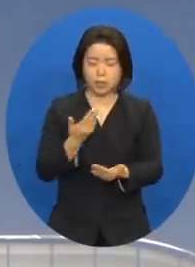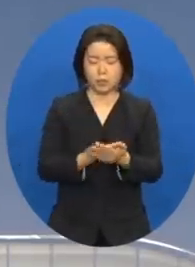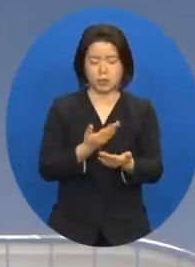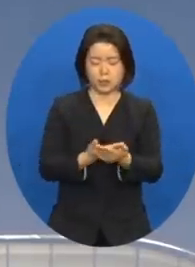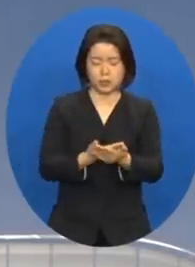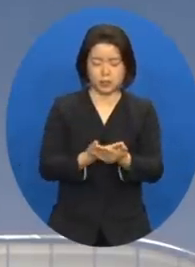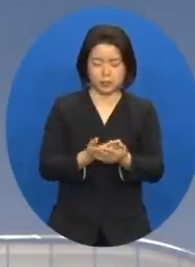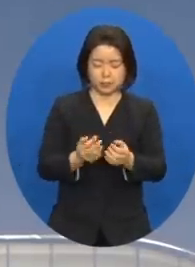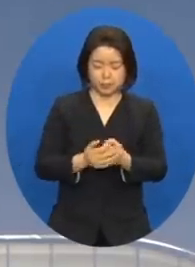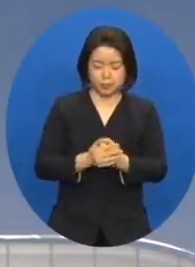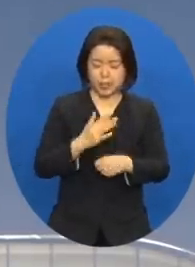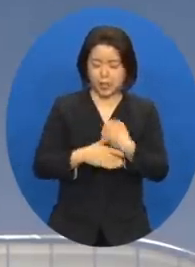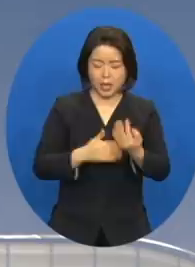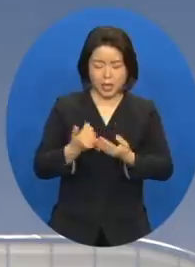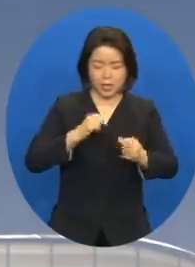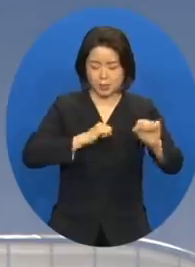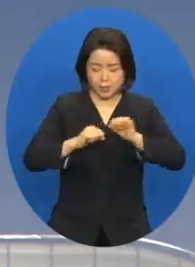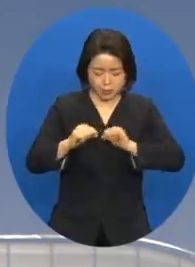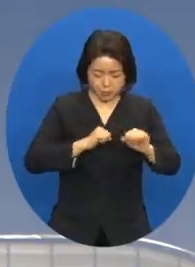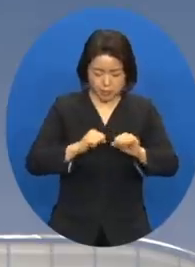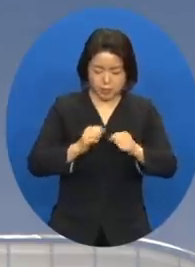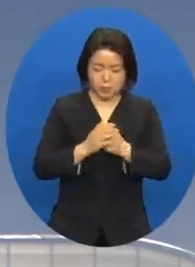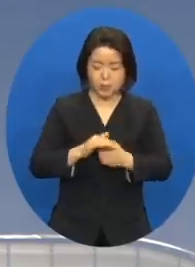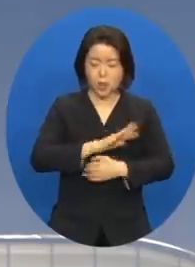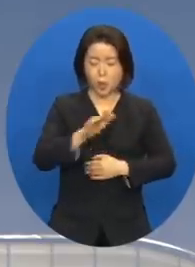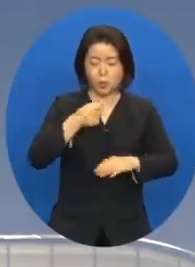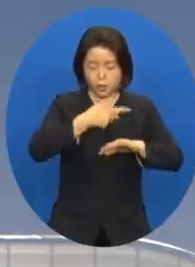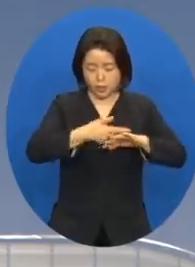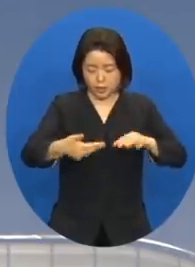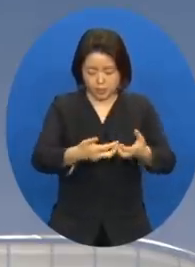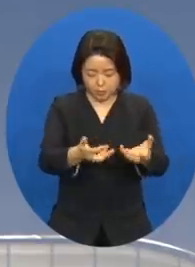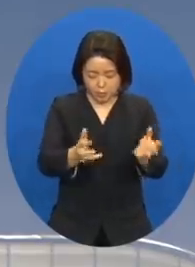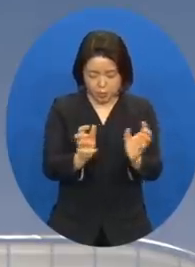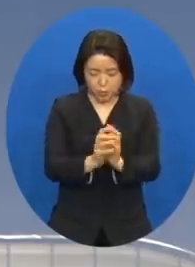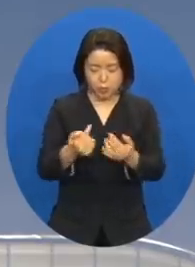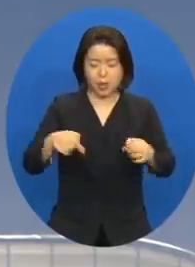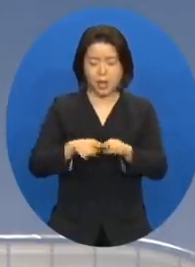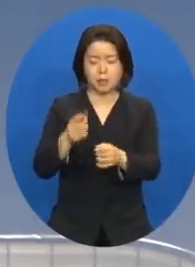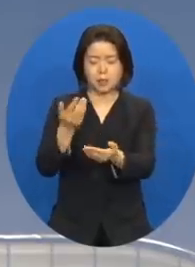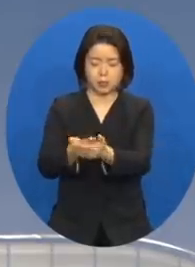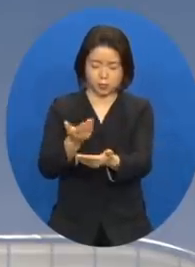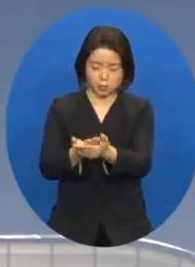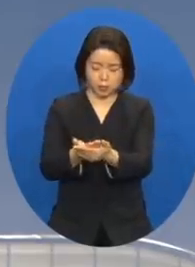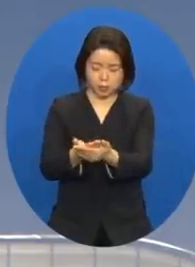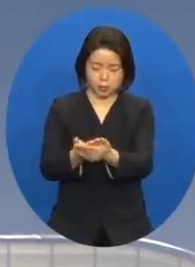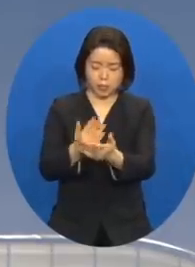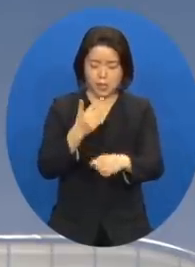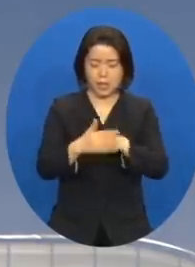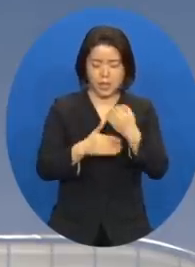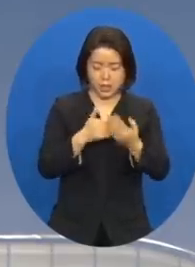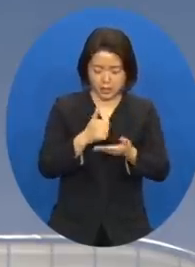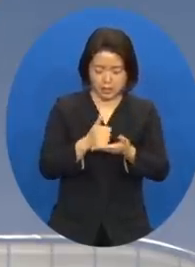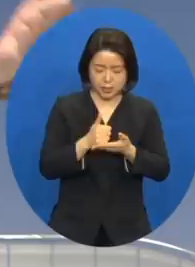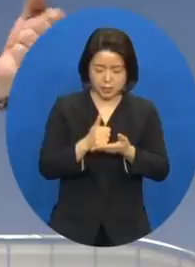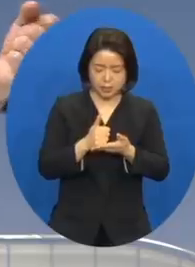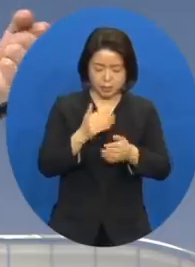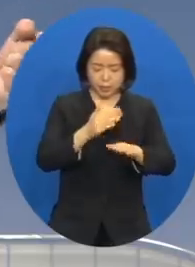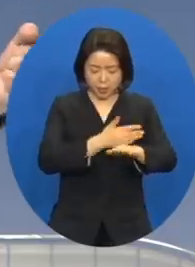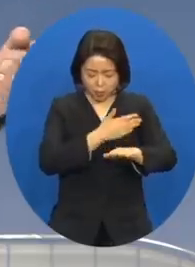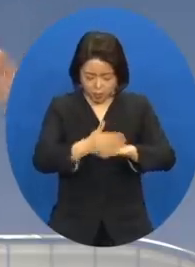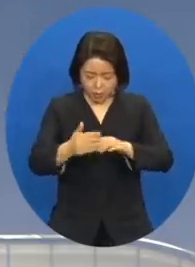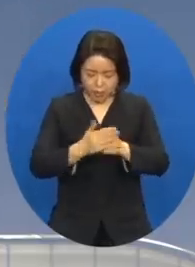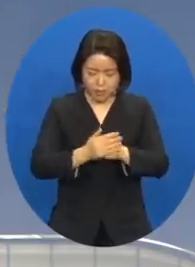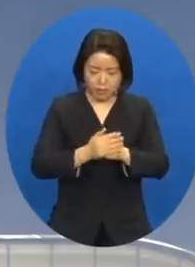주님, 하나님의 역사하심이 우리 민족에게도 함께 하소서. 하나님, 남북한이